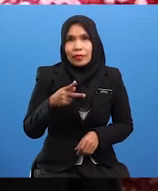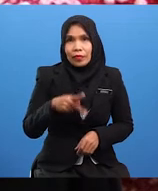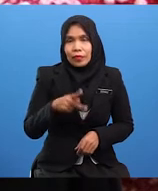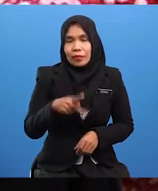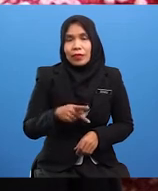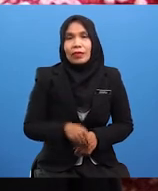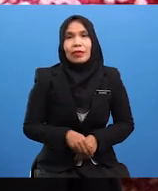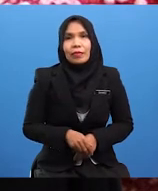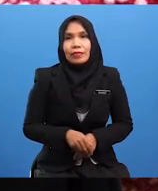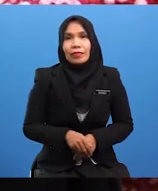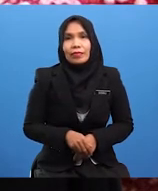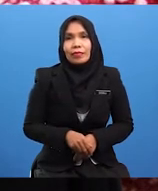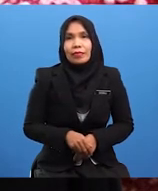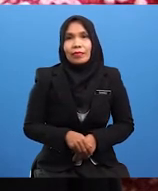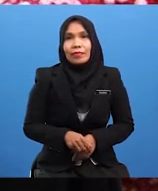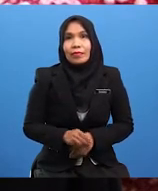pensel,